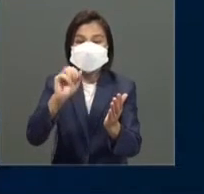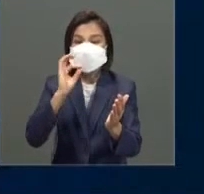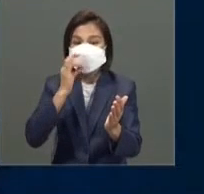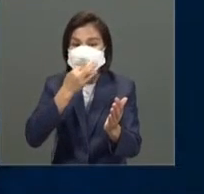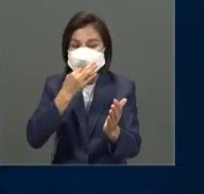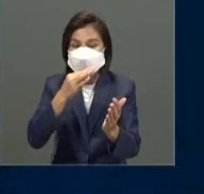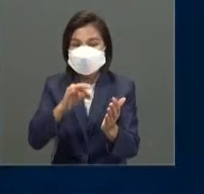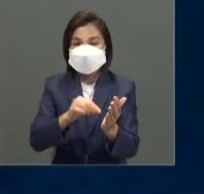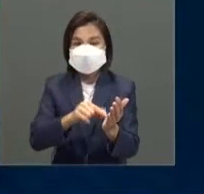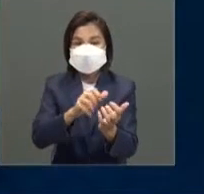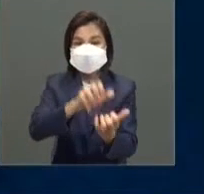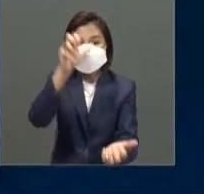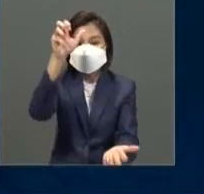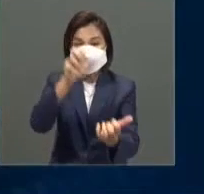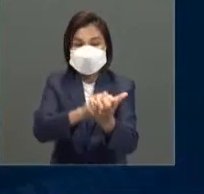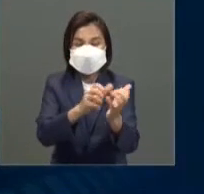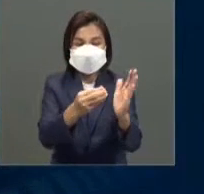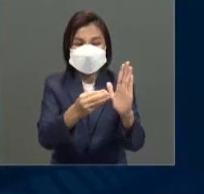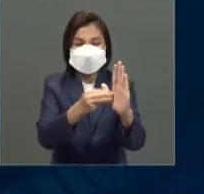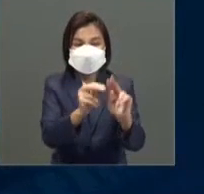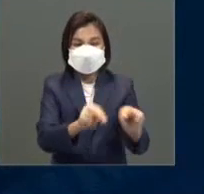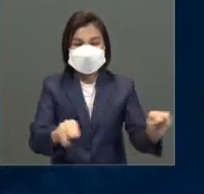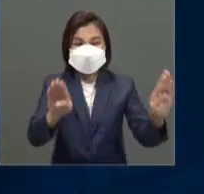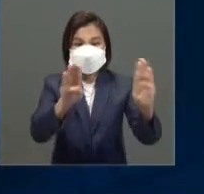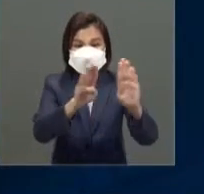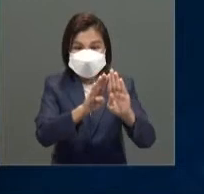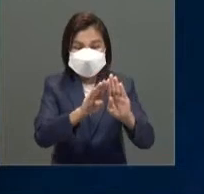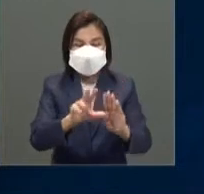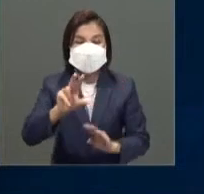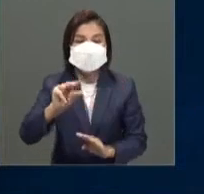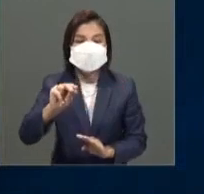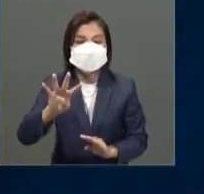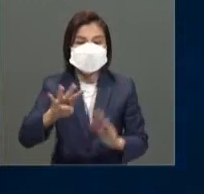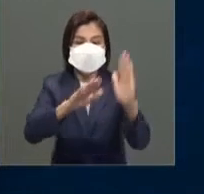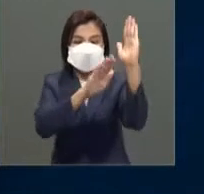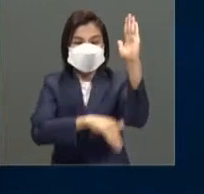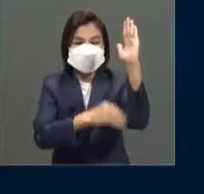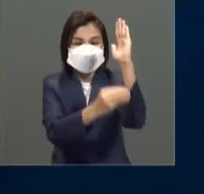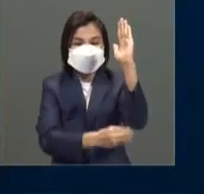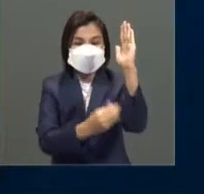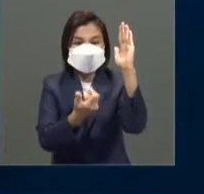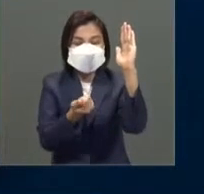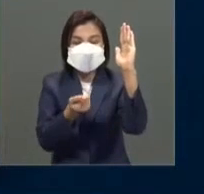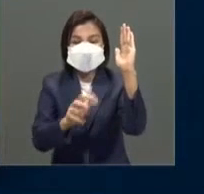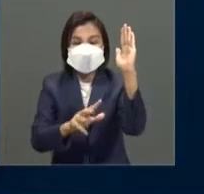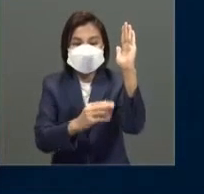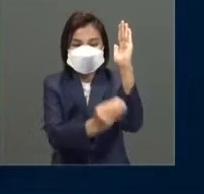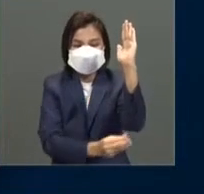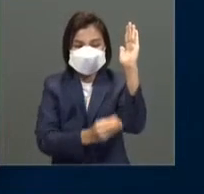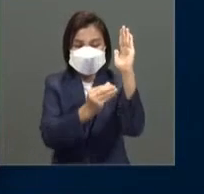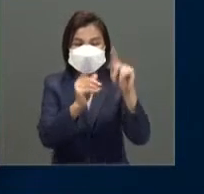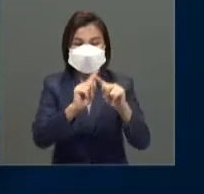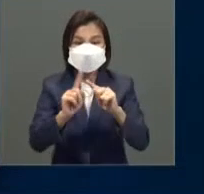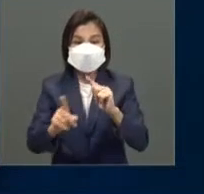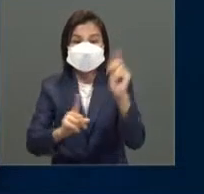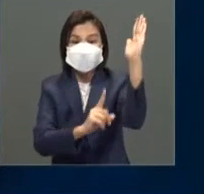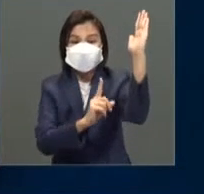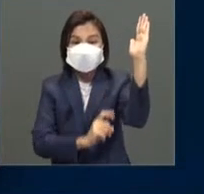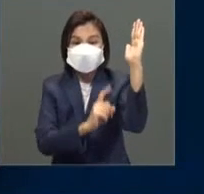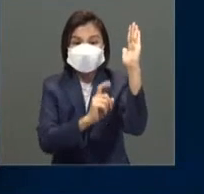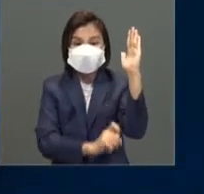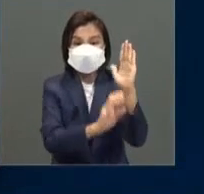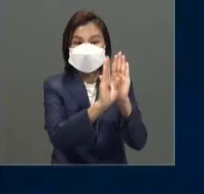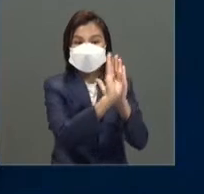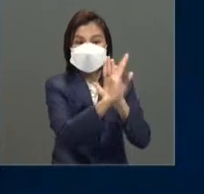มุทรนครปฐมนะครับก็อยู่ที่34ในภาคใต้จะอยู่ที่13ในหลายจังหวัดนะครับอีสาน